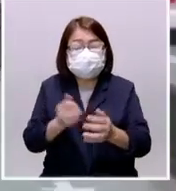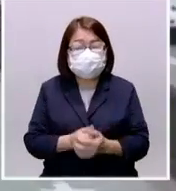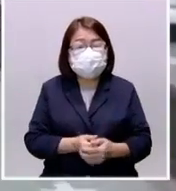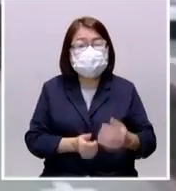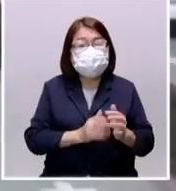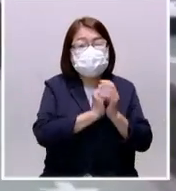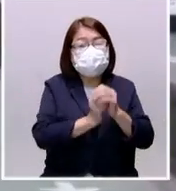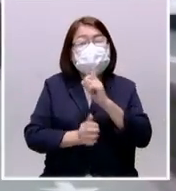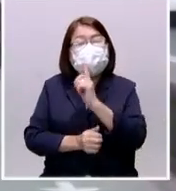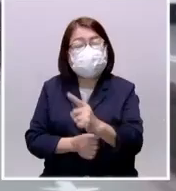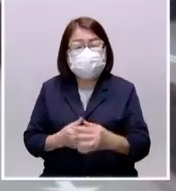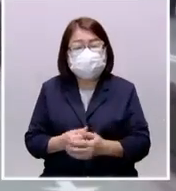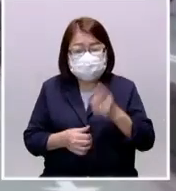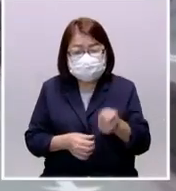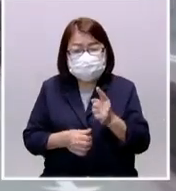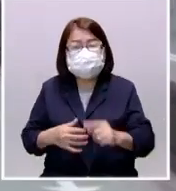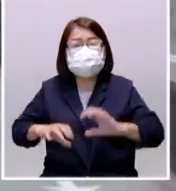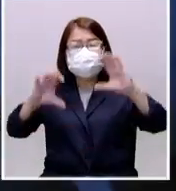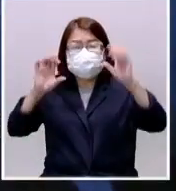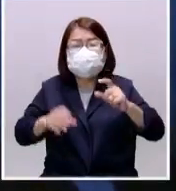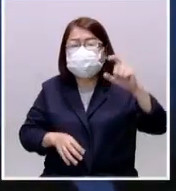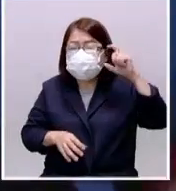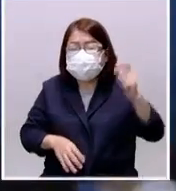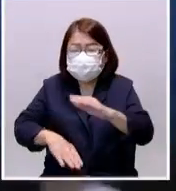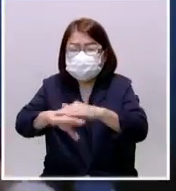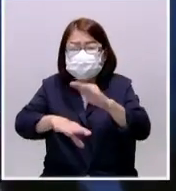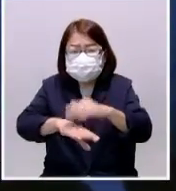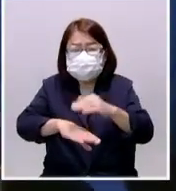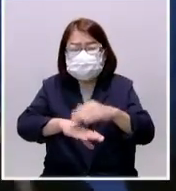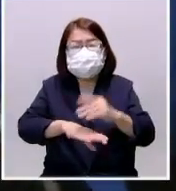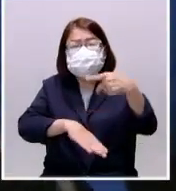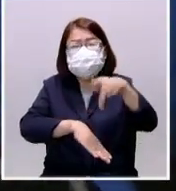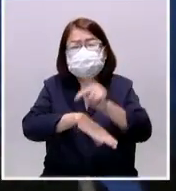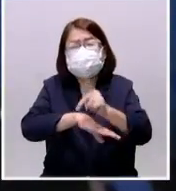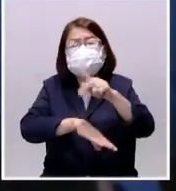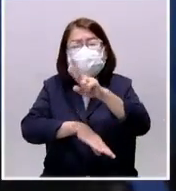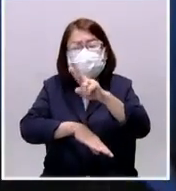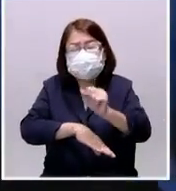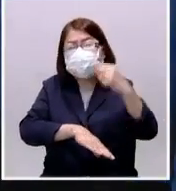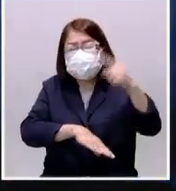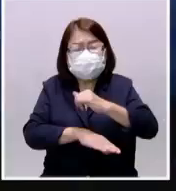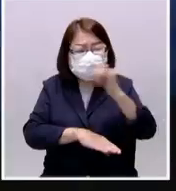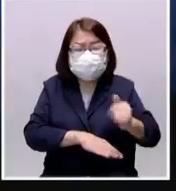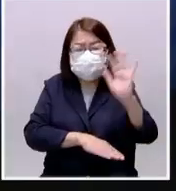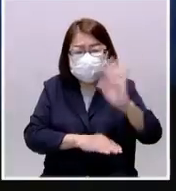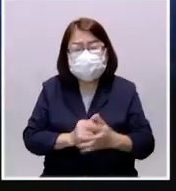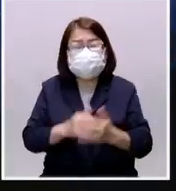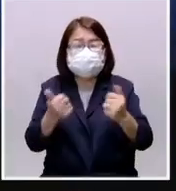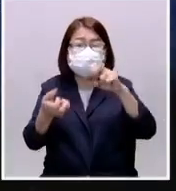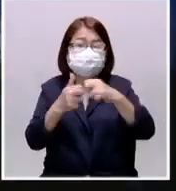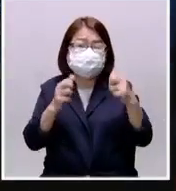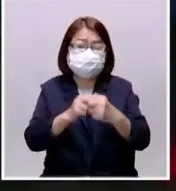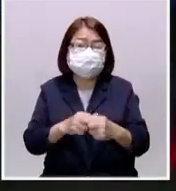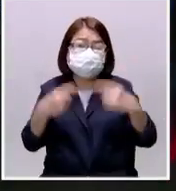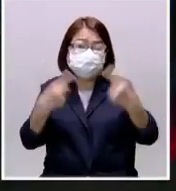นุนแทนที่จะห้ามปรามเพโลซีในการจงใจให้ไปเยือนไต้หวันโดยนำไปสู่การเพิ่มความตึงเครียดระหว่างสองฝั่งช่องแคบไต้หวัน